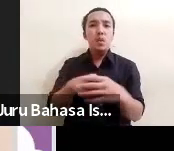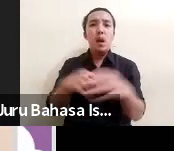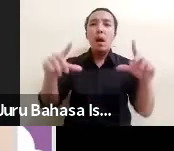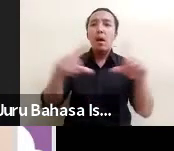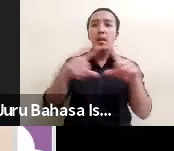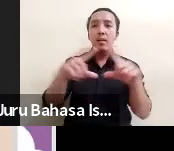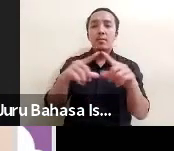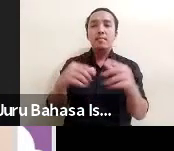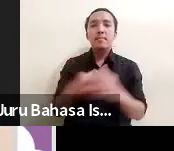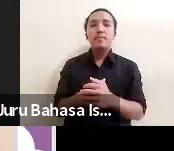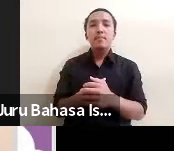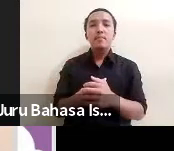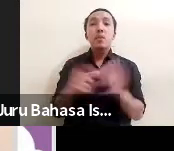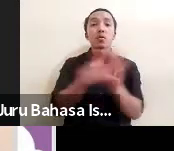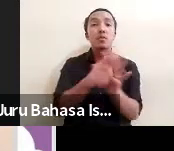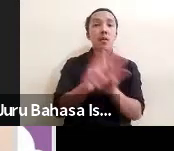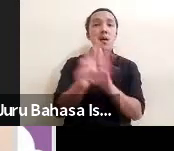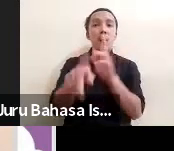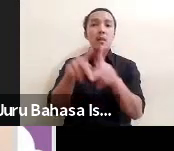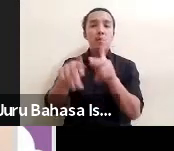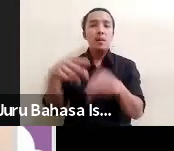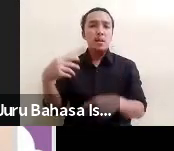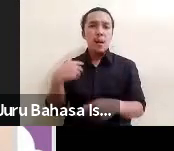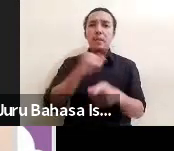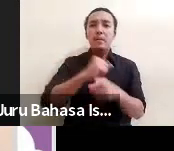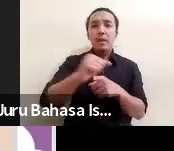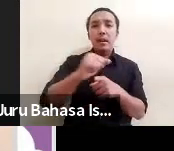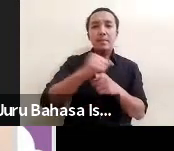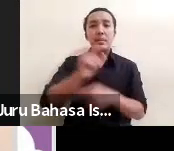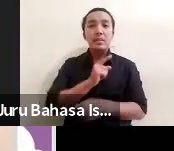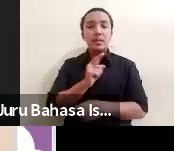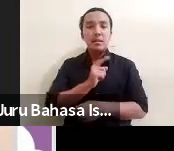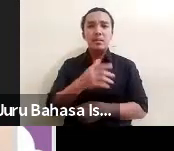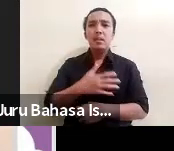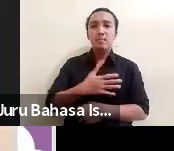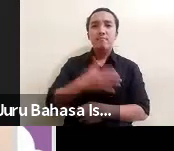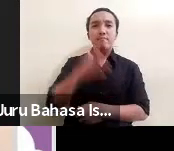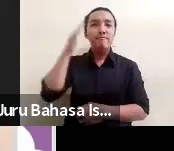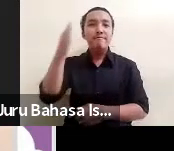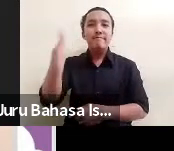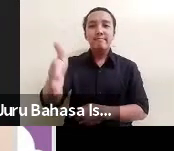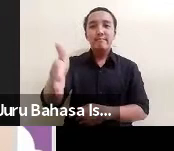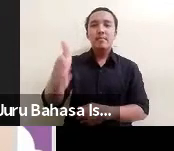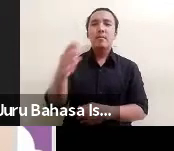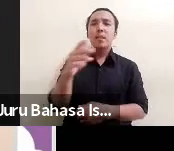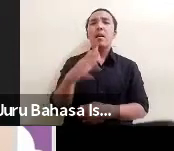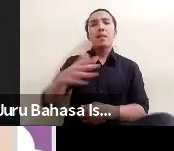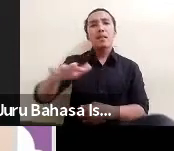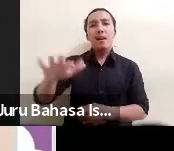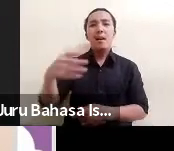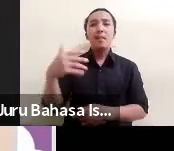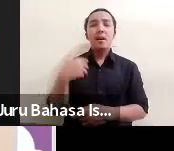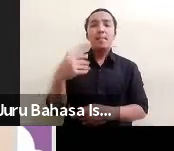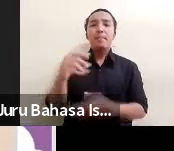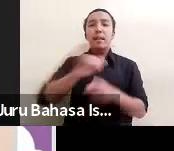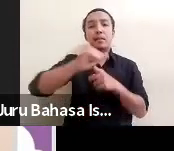mau ada pelatihan mandiri. Dan saya ke sana, Pak, ke sana kadang-kadang ada pelatihan dari DP3A ditempatkan di